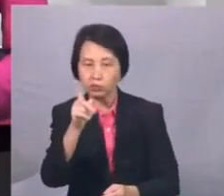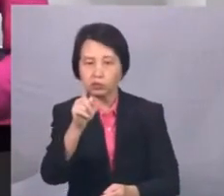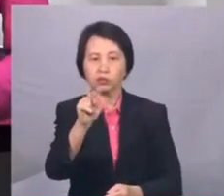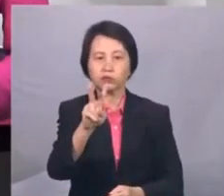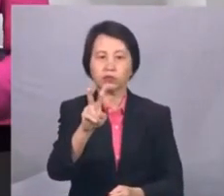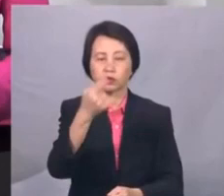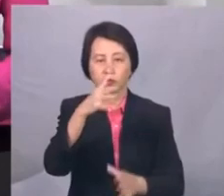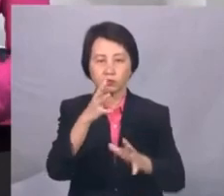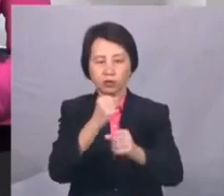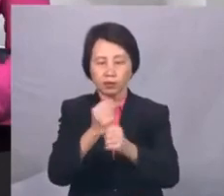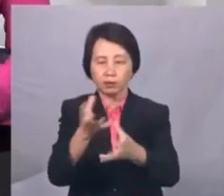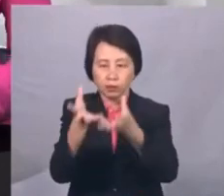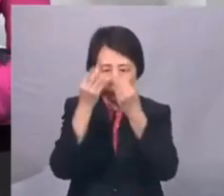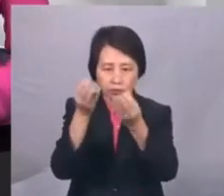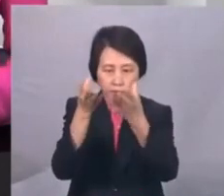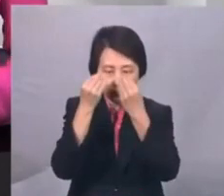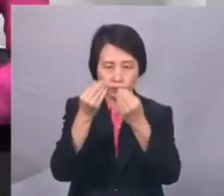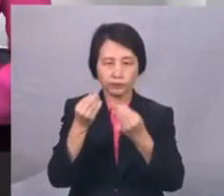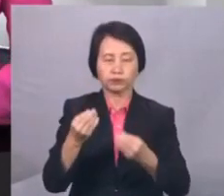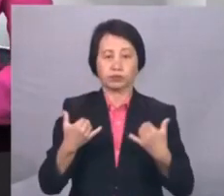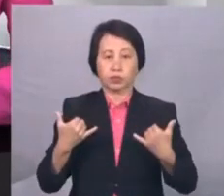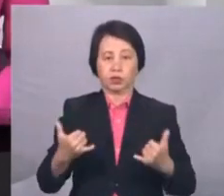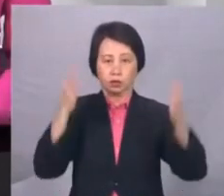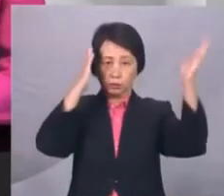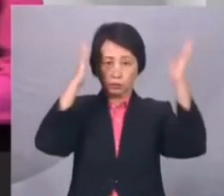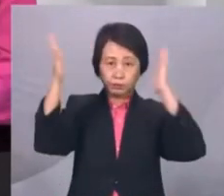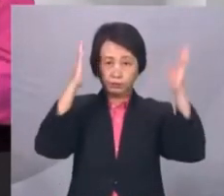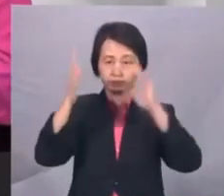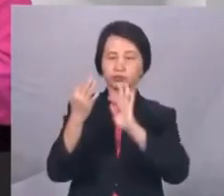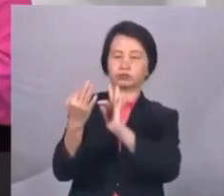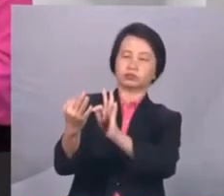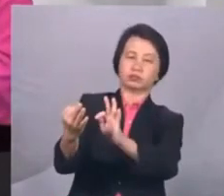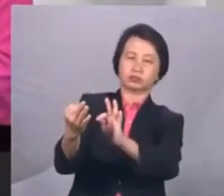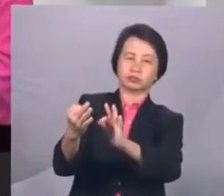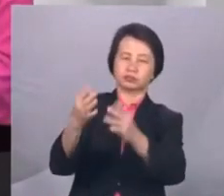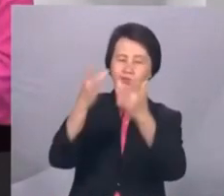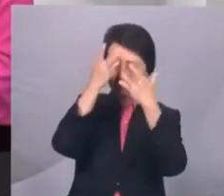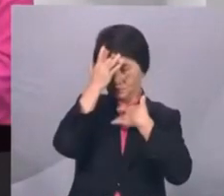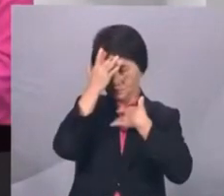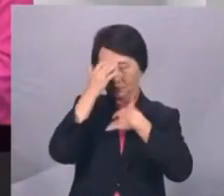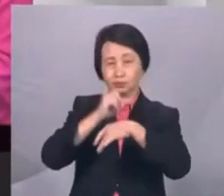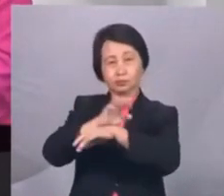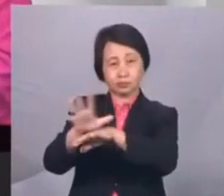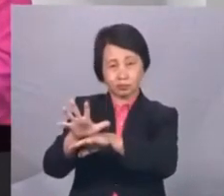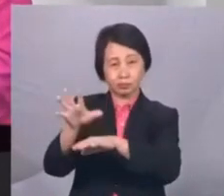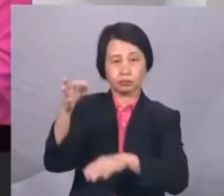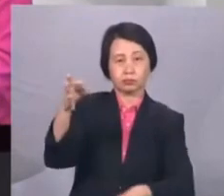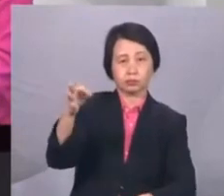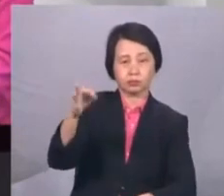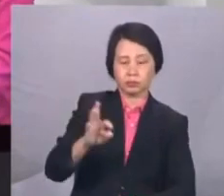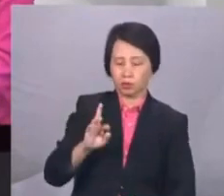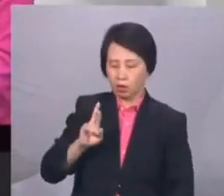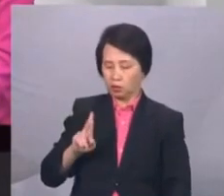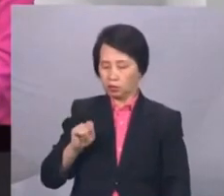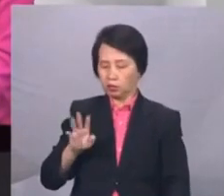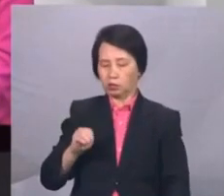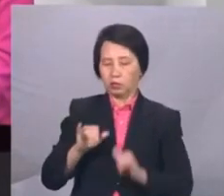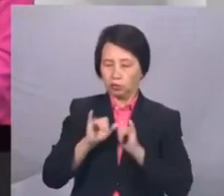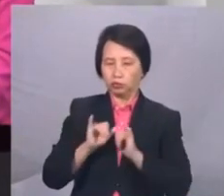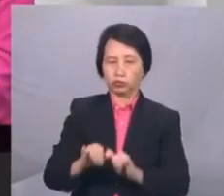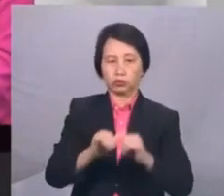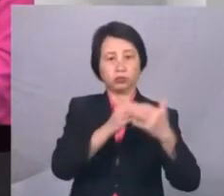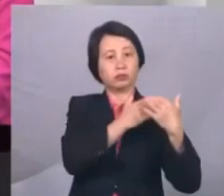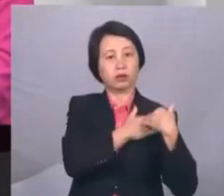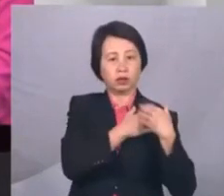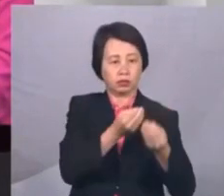rujukan tanah mendapatkan maklumat dan ketika ini negara sedang berdepan wa bahwa the beach 19 RTM terus